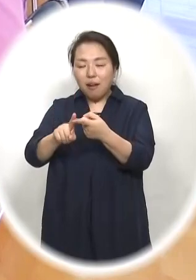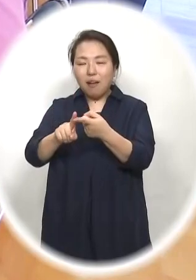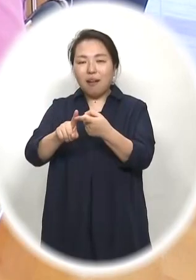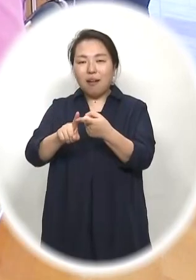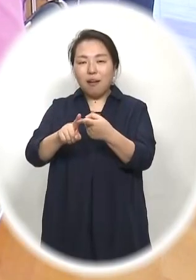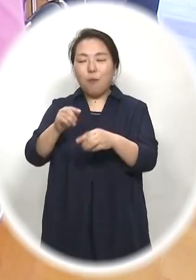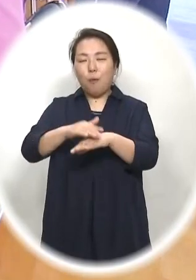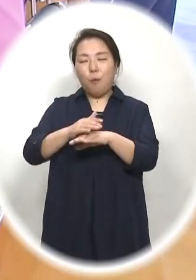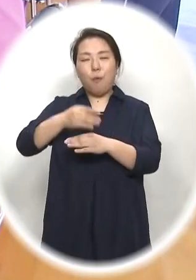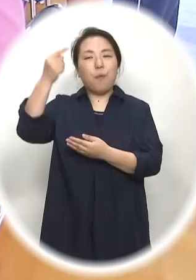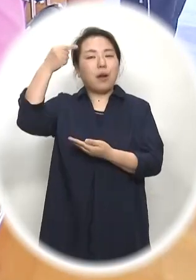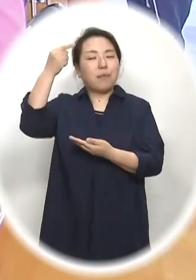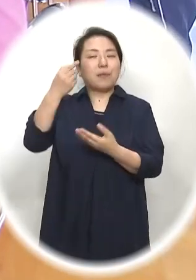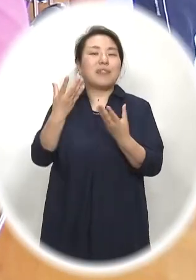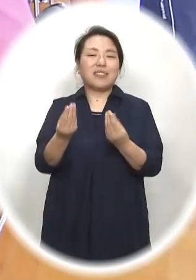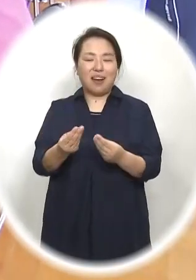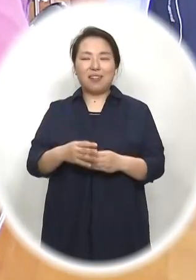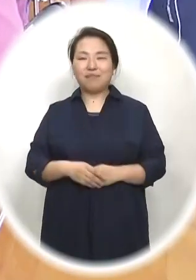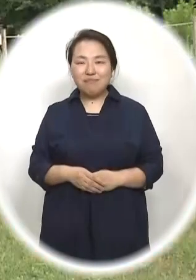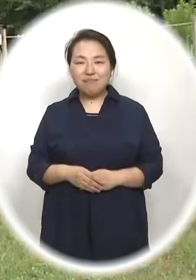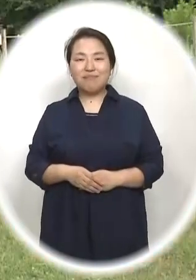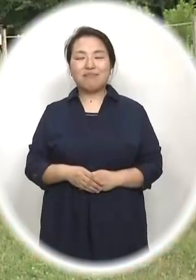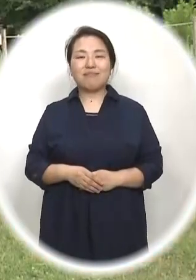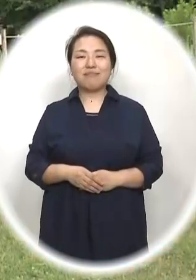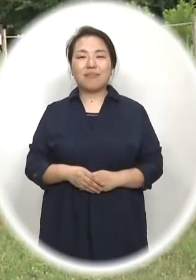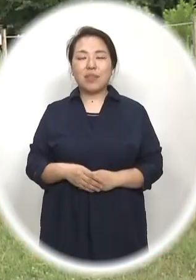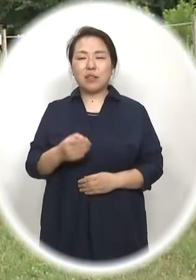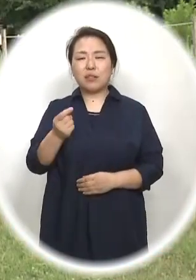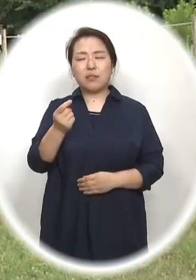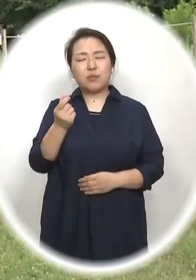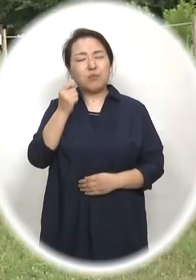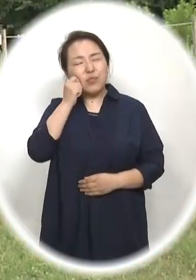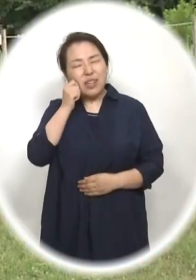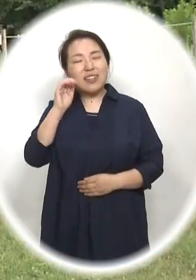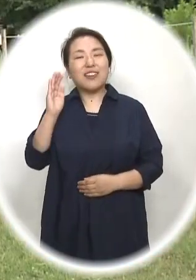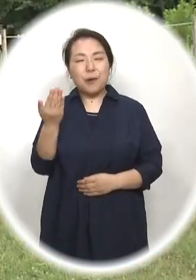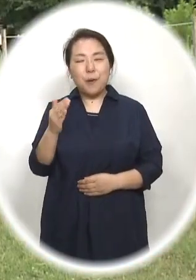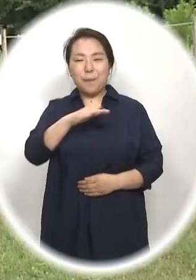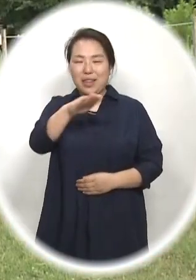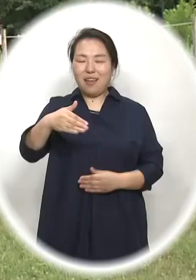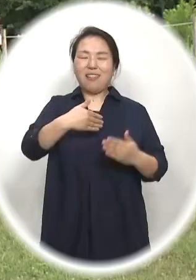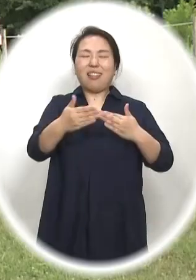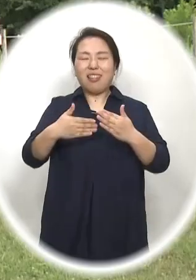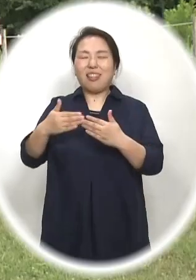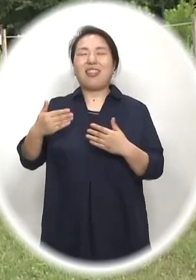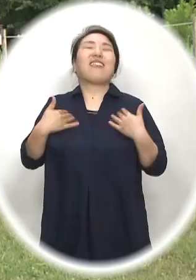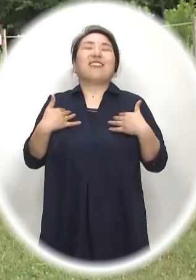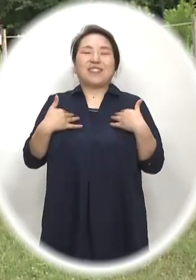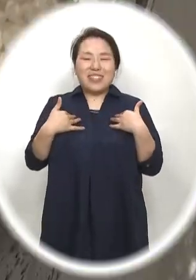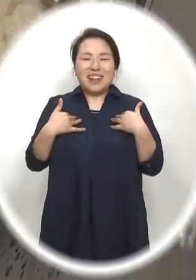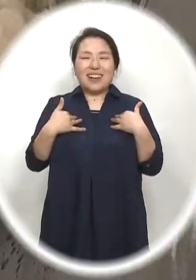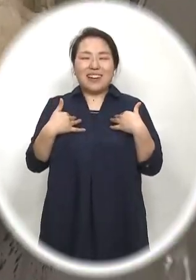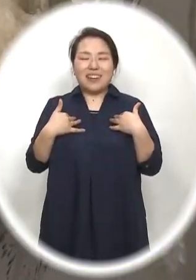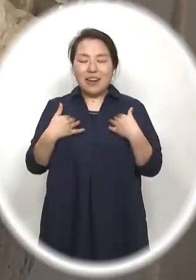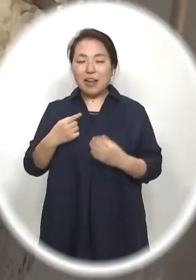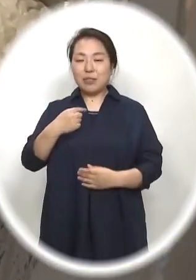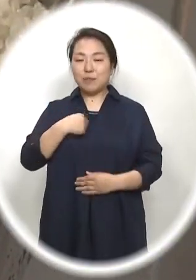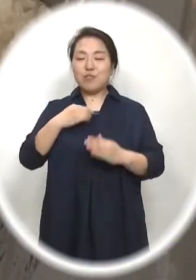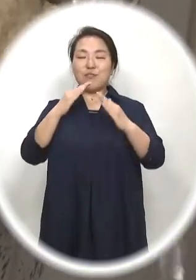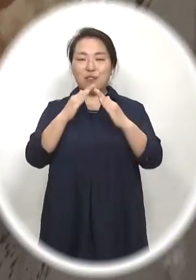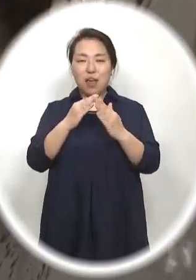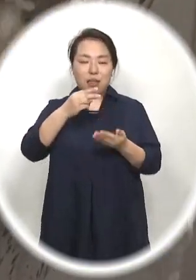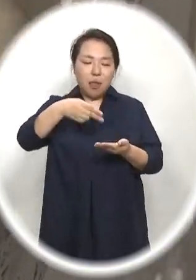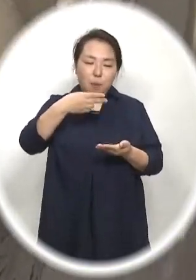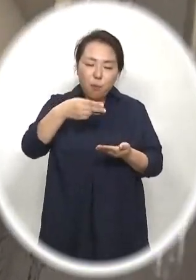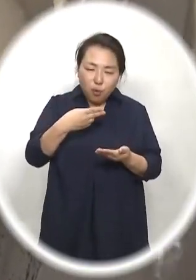対応すればいいのかとかを学びました。 ちょっと難しかったけど、みんなでやれて楽しかったです。自分のところに